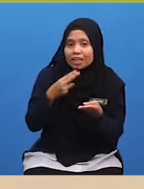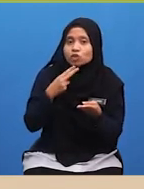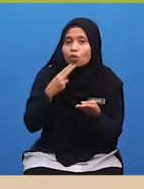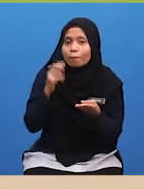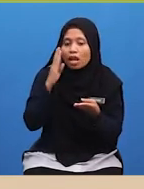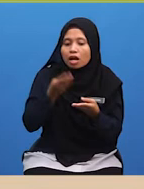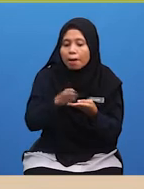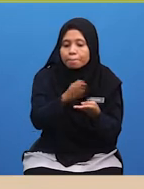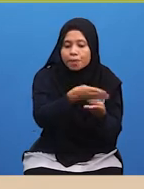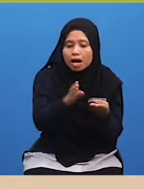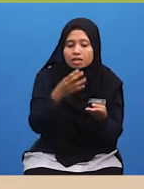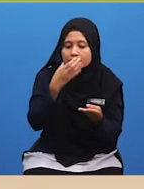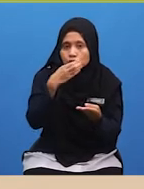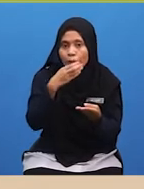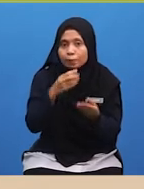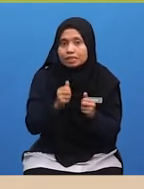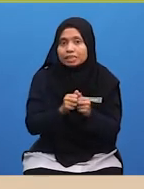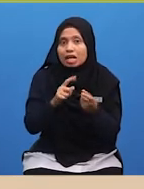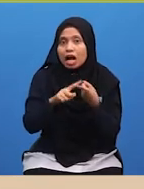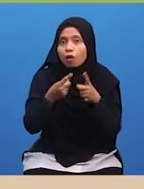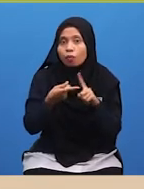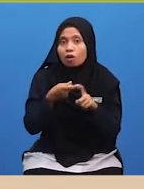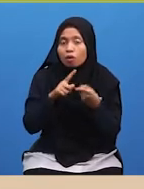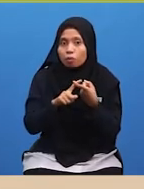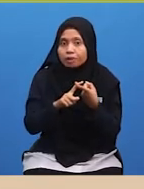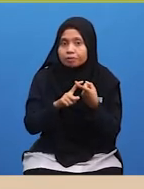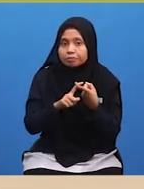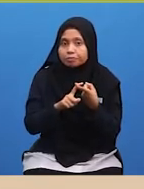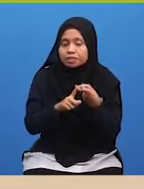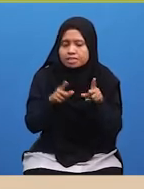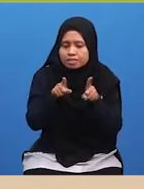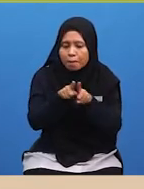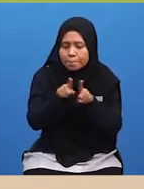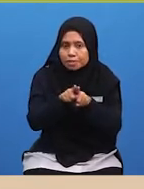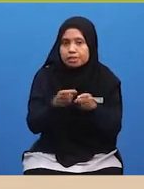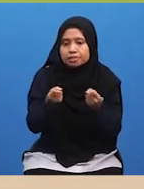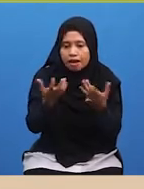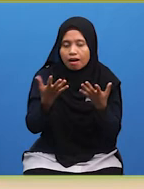buah apel ini dengan kawan si Comel dengan sama rata.